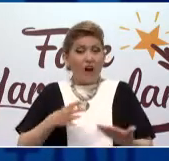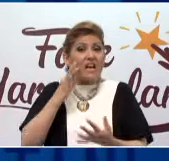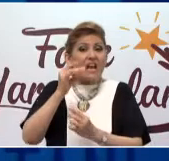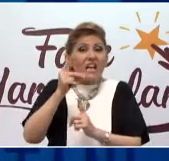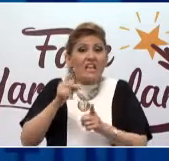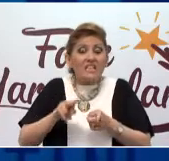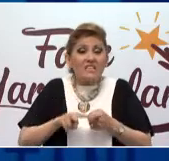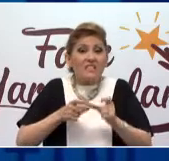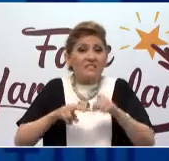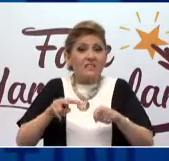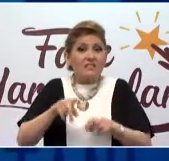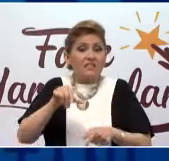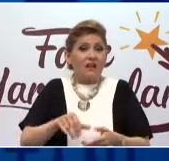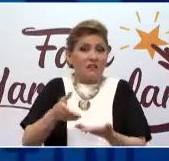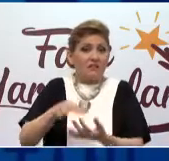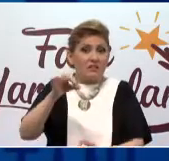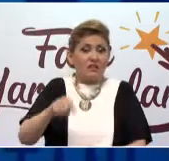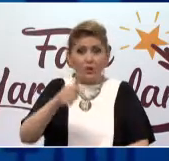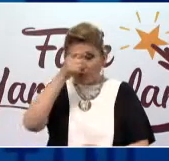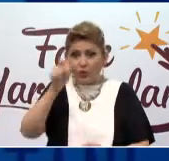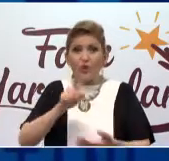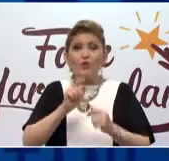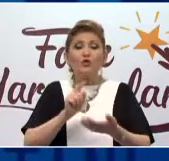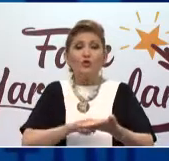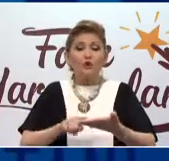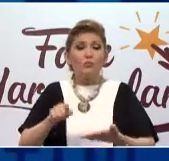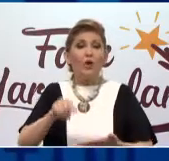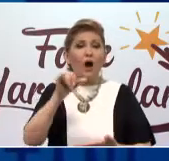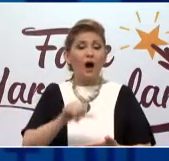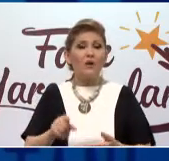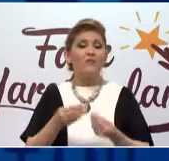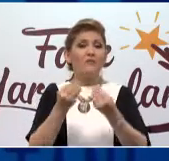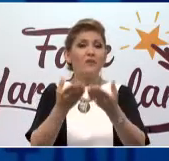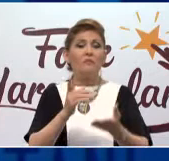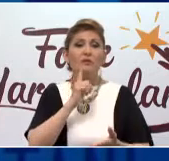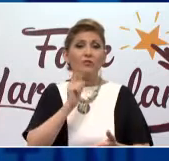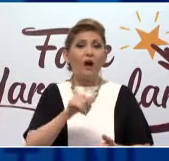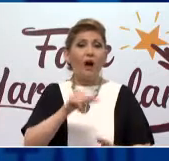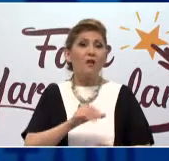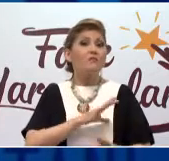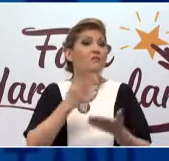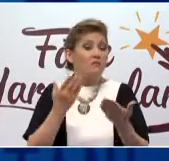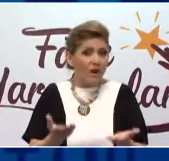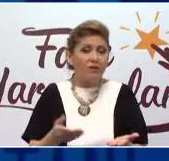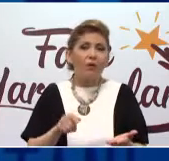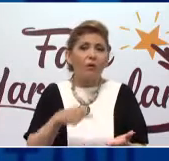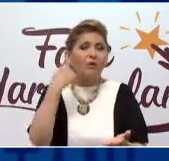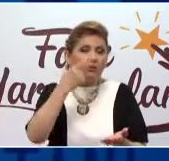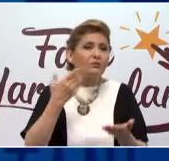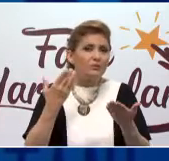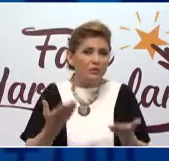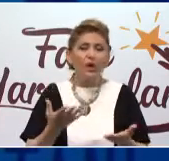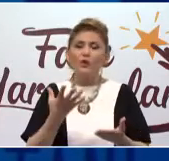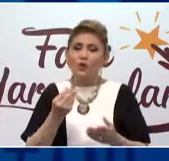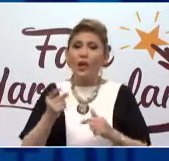olmaktan doğan. Evet. Türkiye'nin de taraf olduğu sözleşmelerle bu hakları vermeyi taahhüt ettiği haklar bunlar. Dolayısıyla aslında